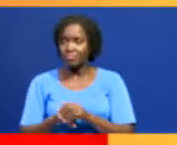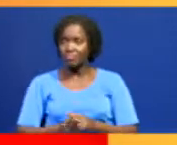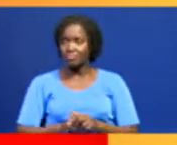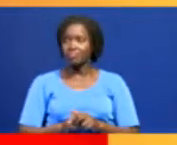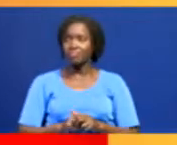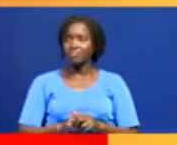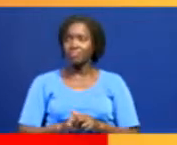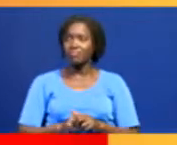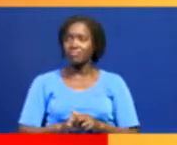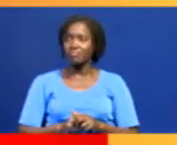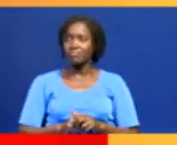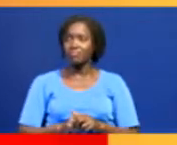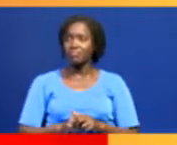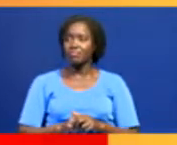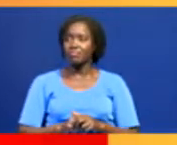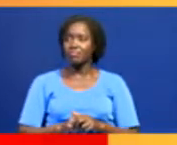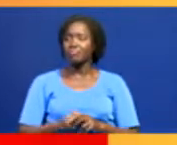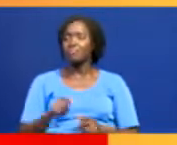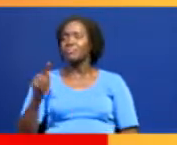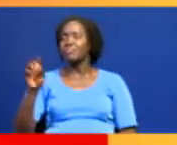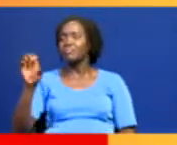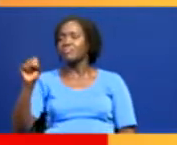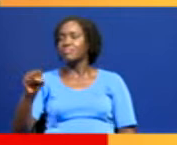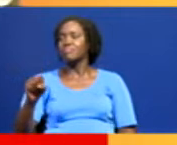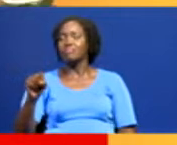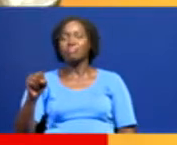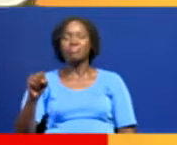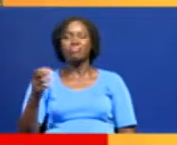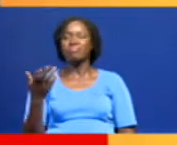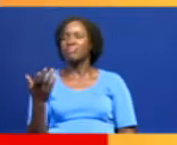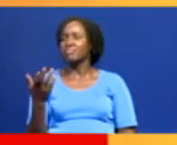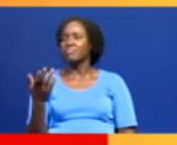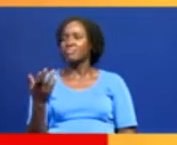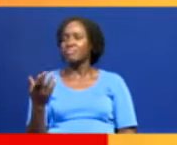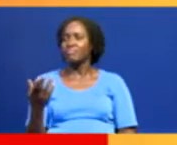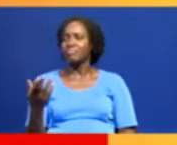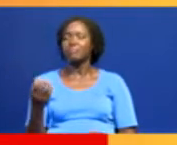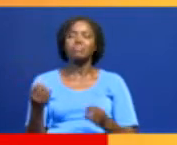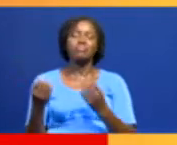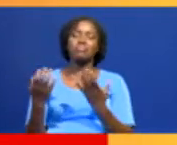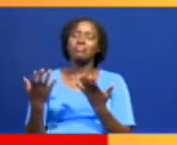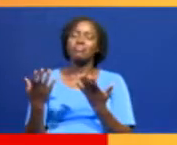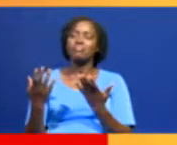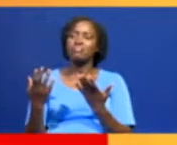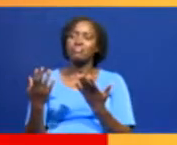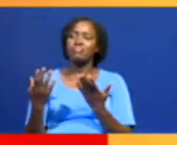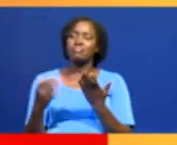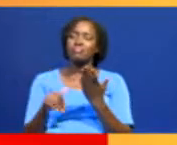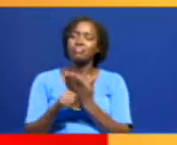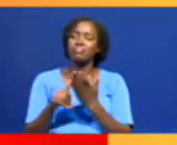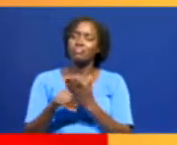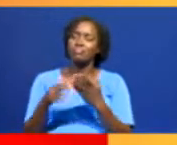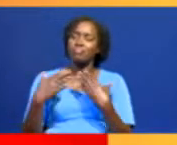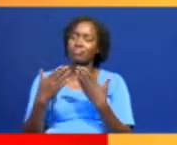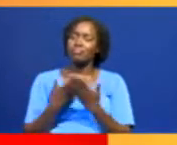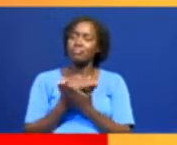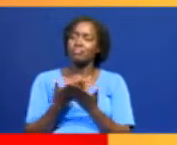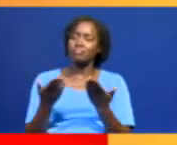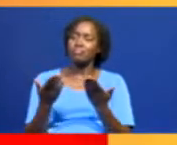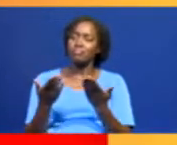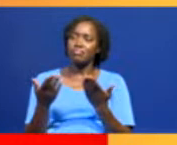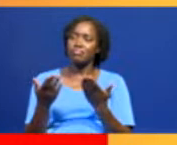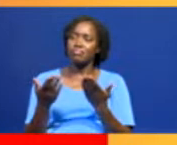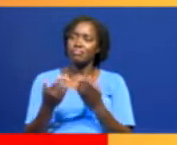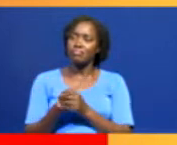kwamba naichukia Turkana ama Teso ama ziko nyingi ambazo zinabeba jina ya watu ambao ni wengi katika eneo